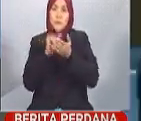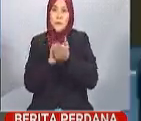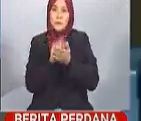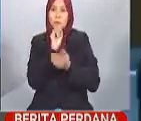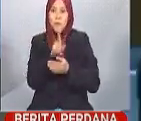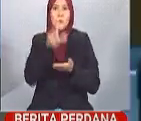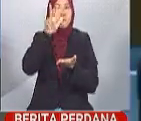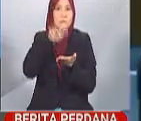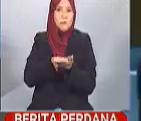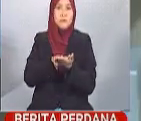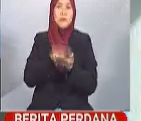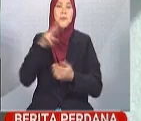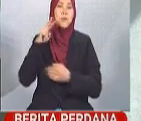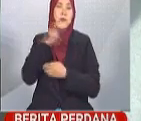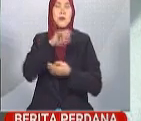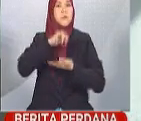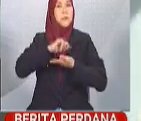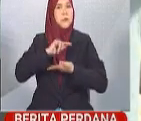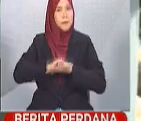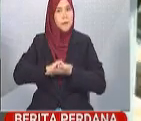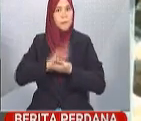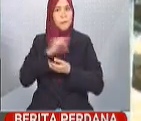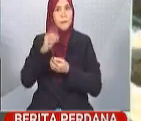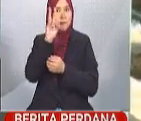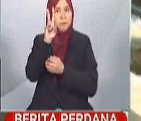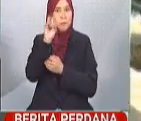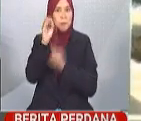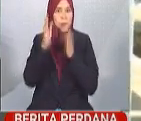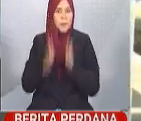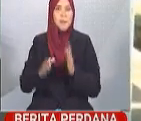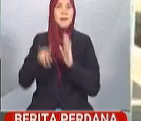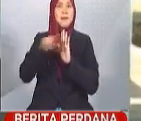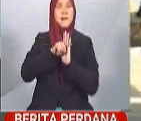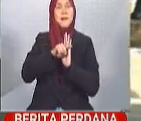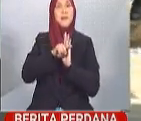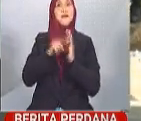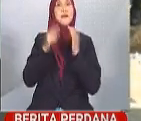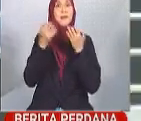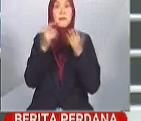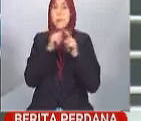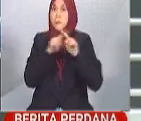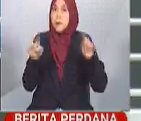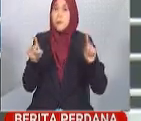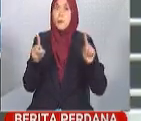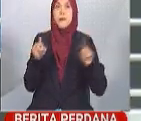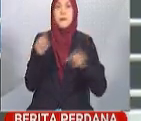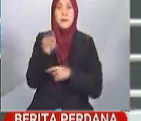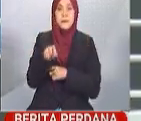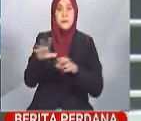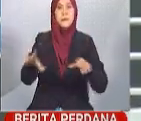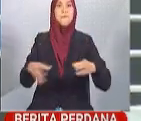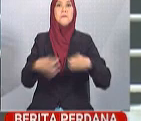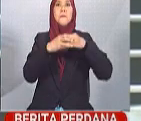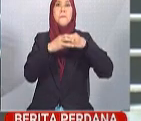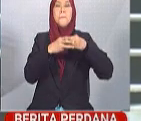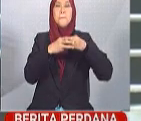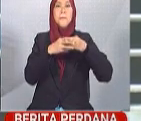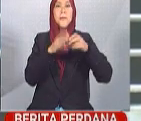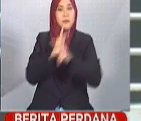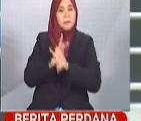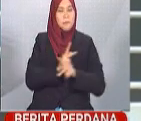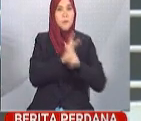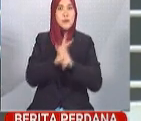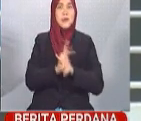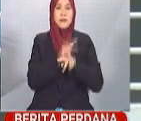disahkan positif kognity mane ke-70 orang lagi negatif namun begitu mereka diletakkan dibawah perintah